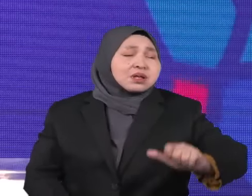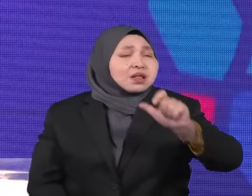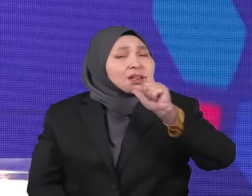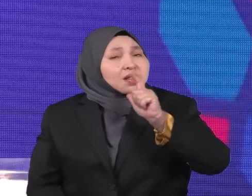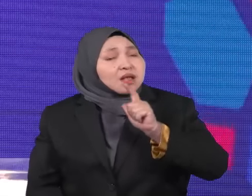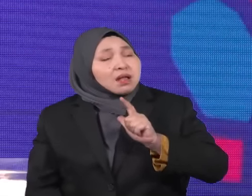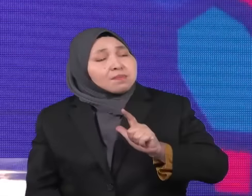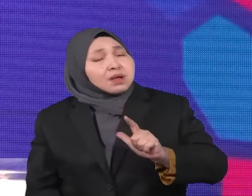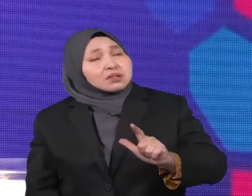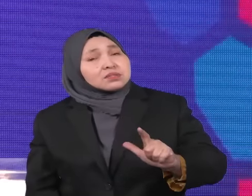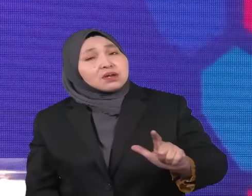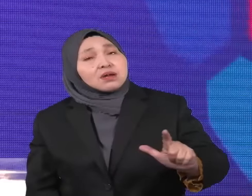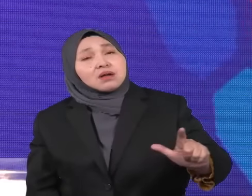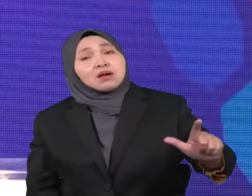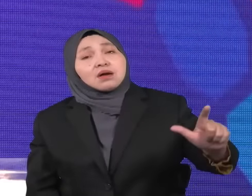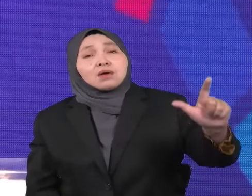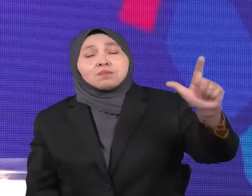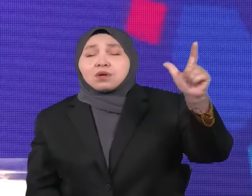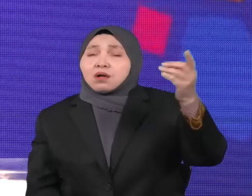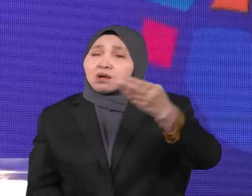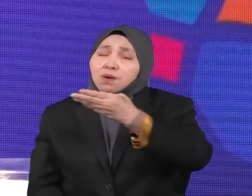selamanya.